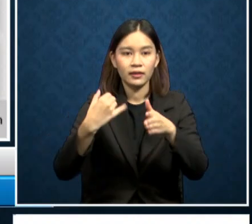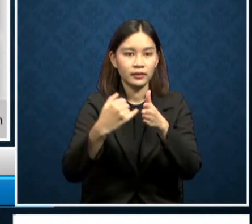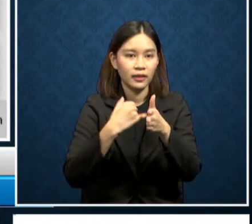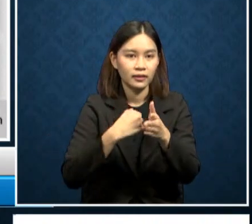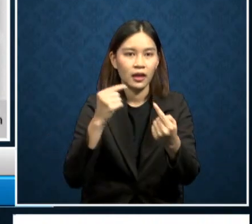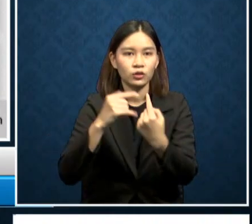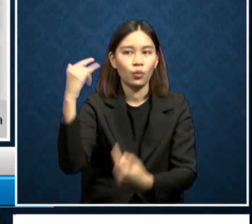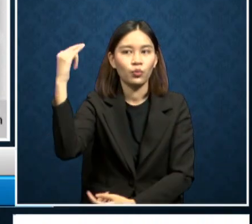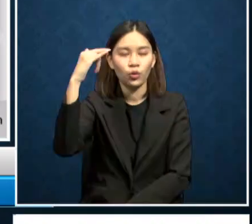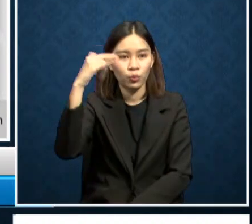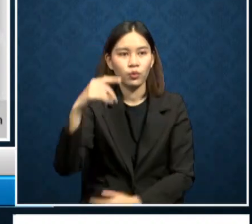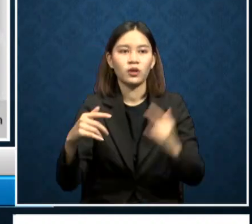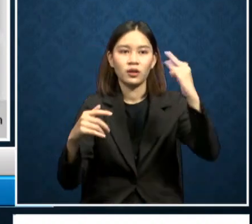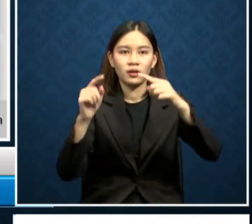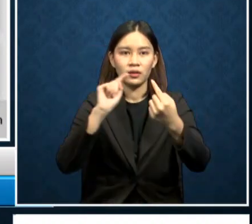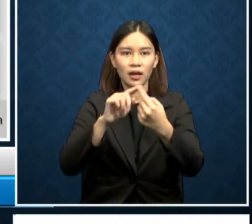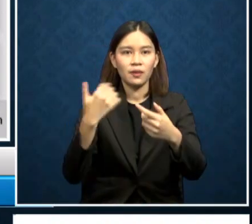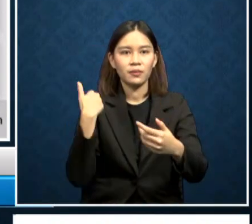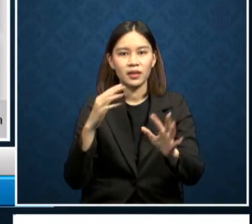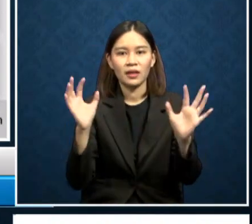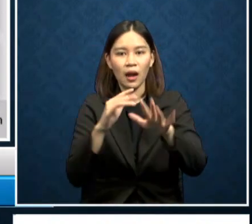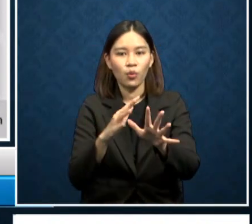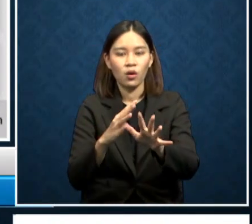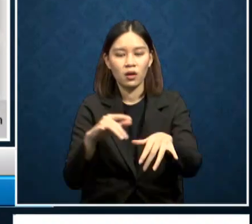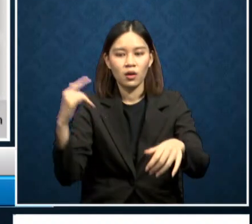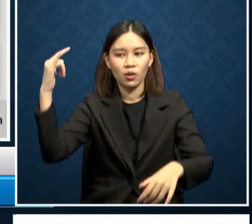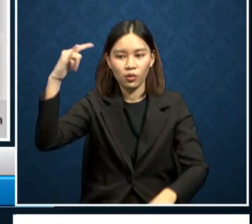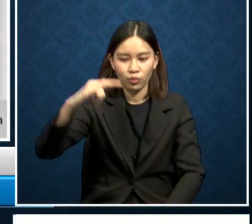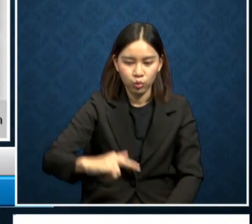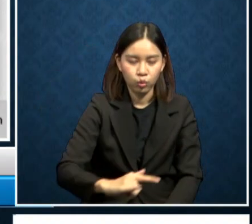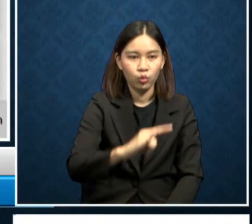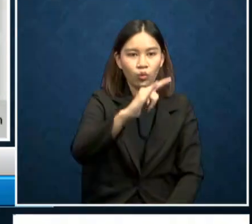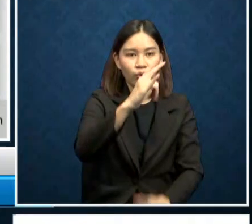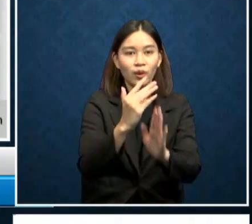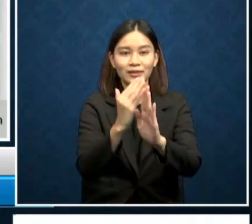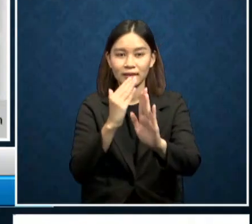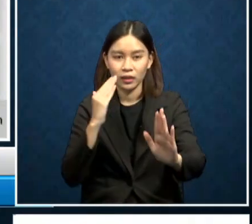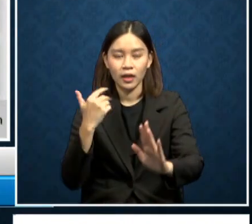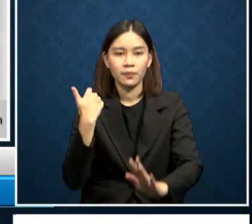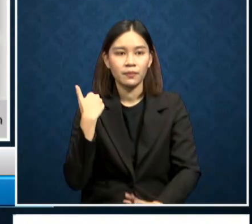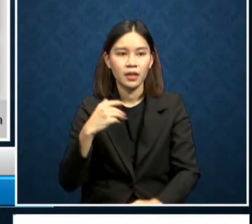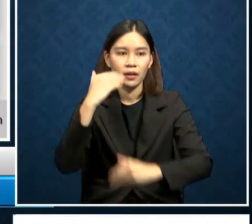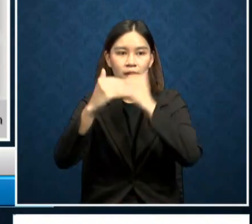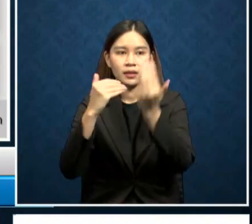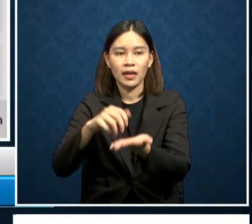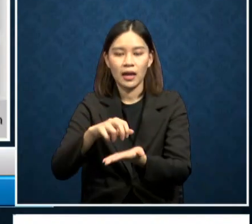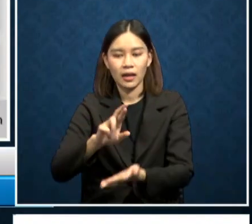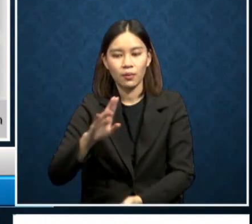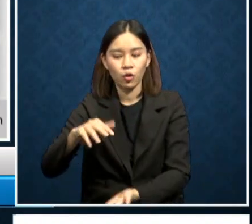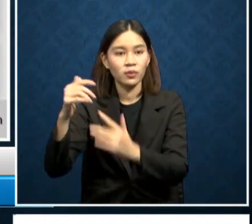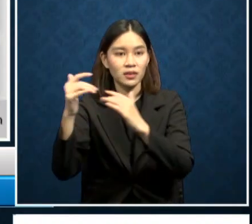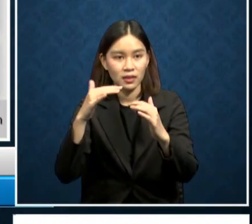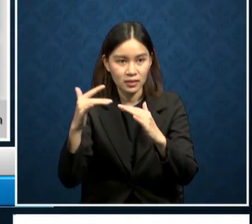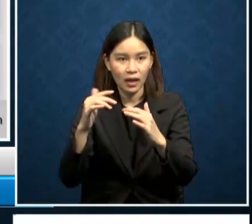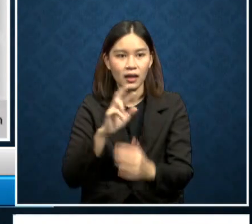จราจรทางอากาศหรือเรียงลำดับการบินขึ้นและบินลงตลอดจนการพัฒนาบริการระบบสื่อสาร